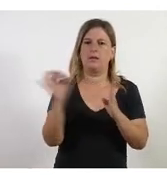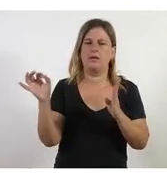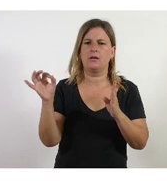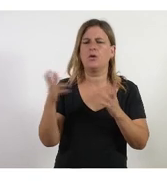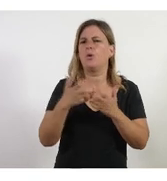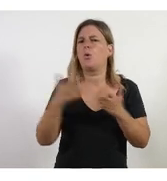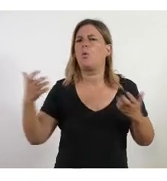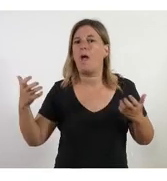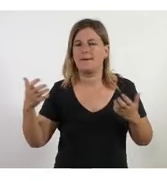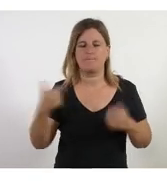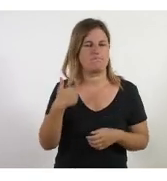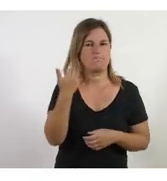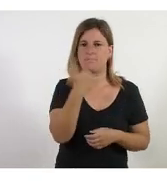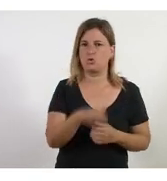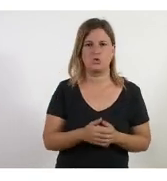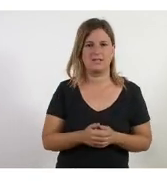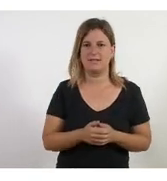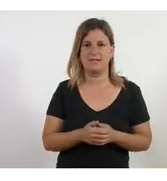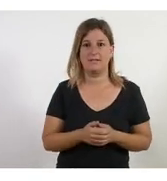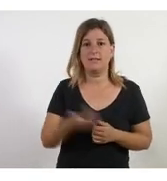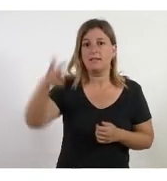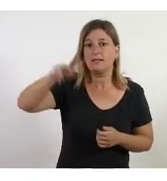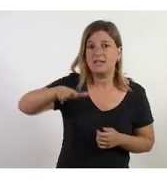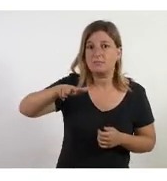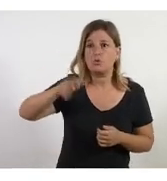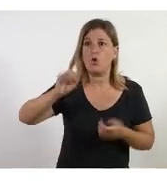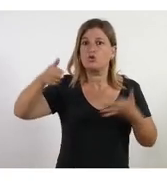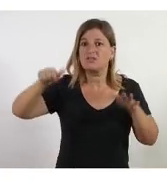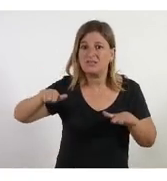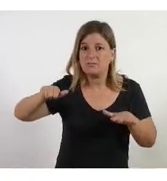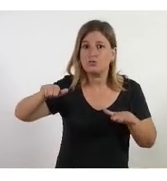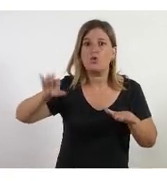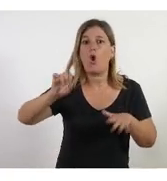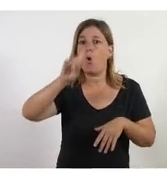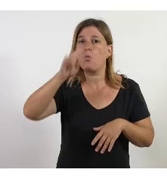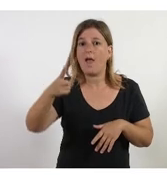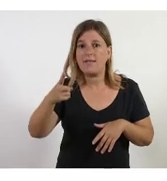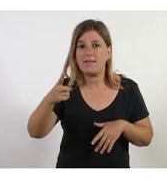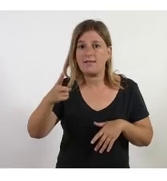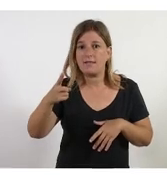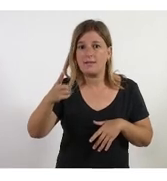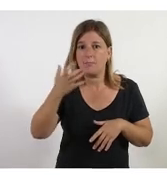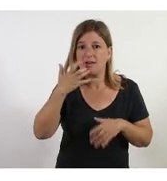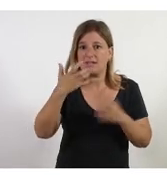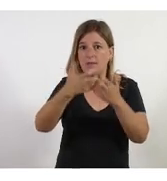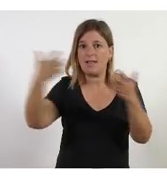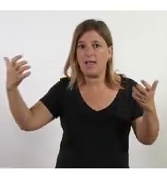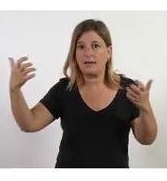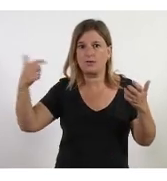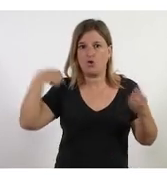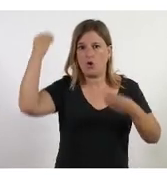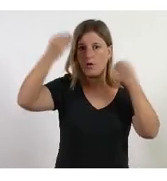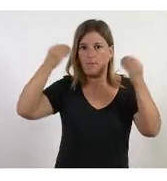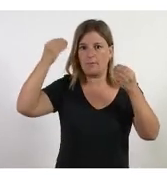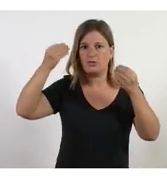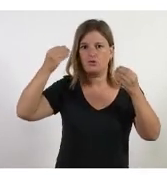durarà això? No ho sé, molt bé. Si dura 3 mesos, si dura 6 mesos, si dura 1 any? Sí, escenaris que